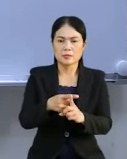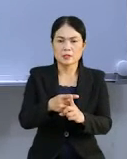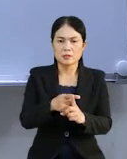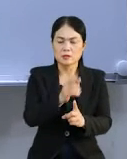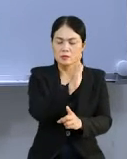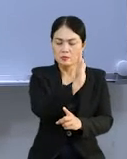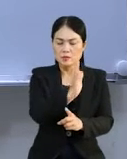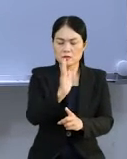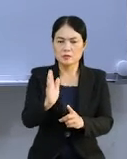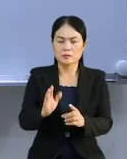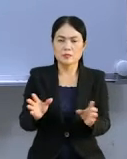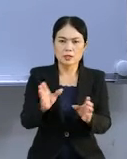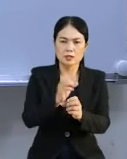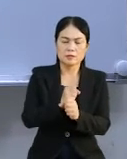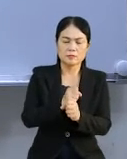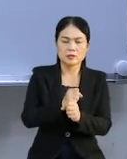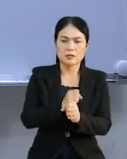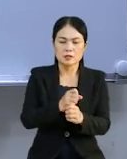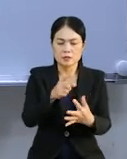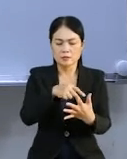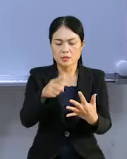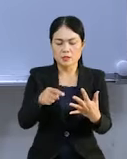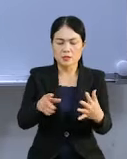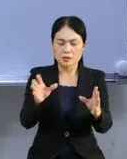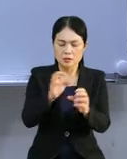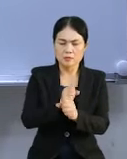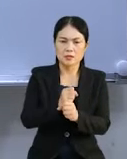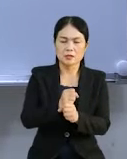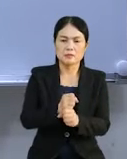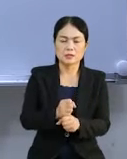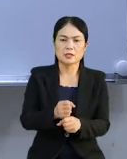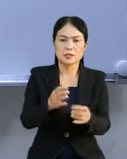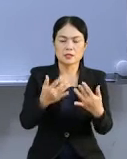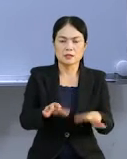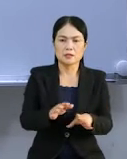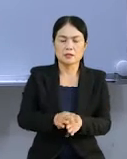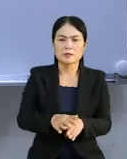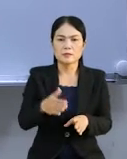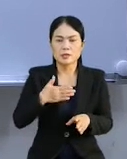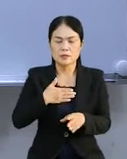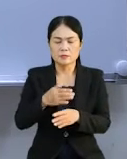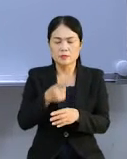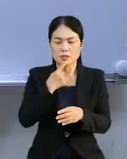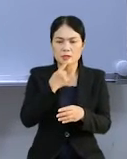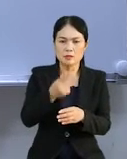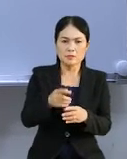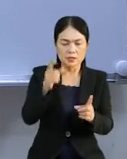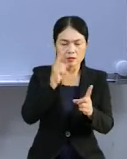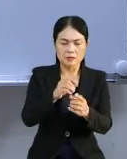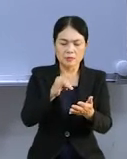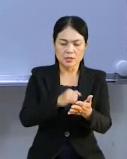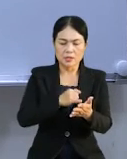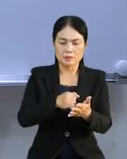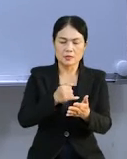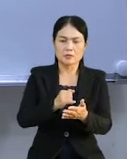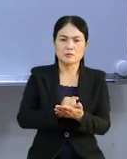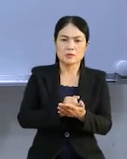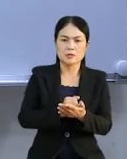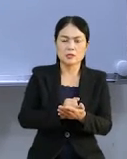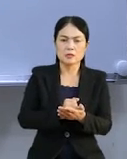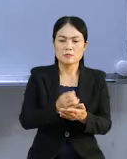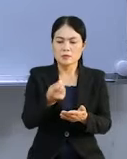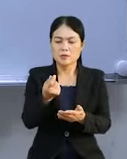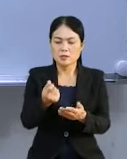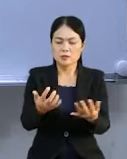của bạn đại. Rư mùi của con ai rộp vô tay mặt đó của bạn đại. Chẳng mấy con nè cụ bạn bà chạy đá thà đã bay nghe sử dụng cả rộp